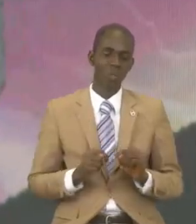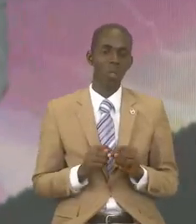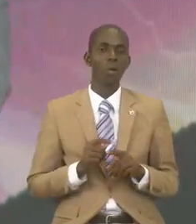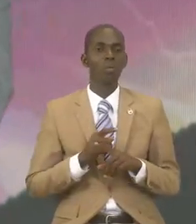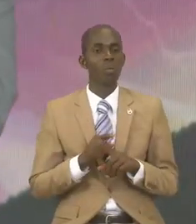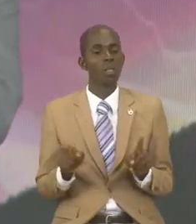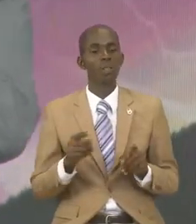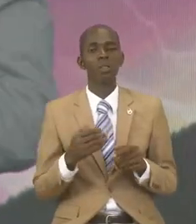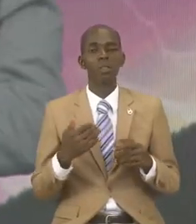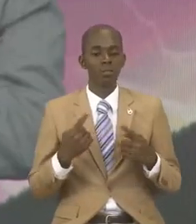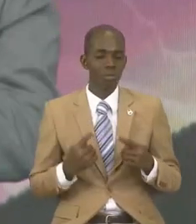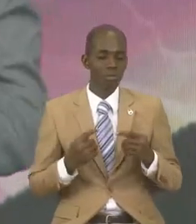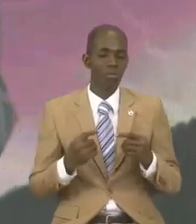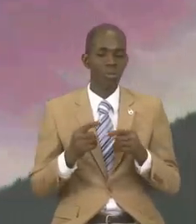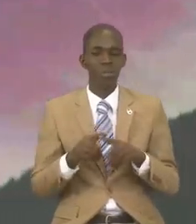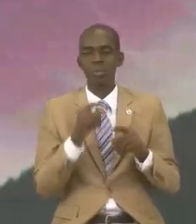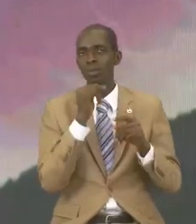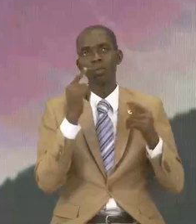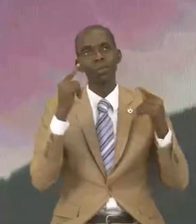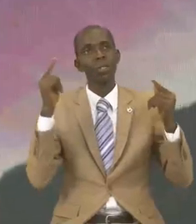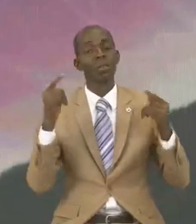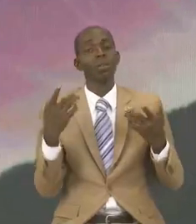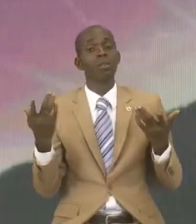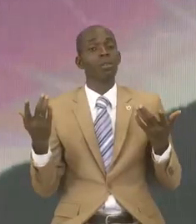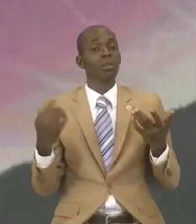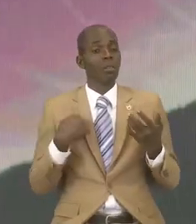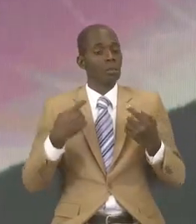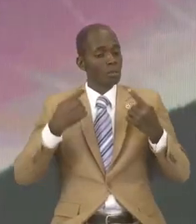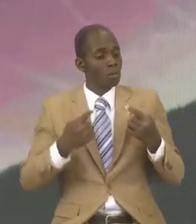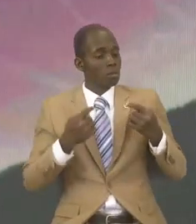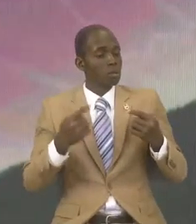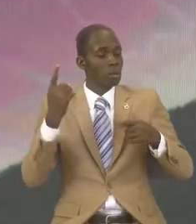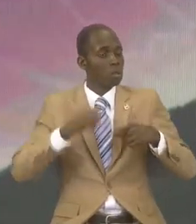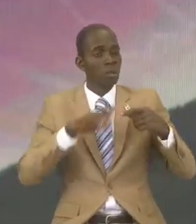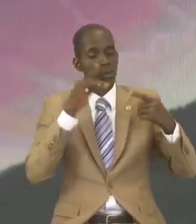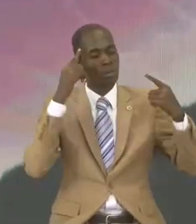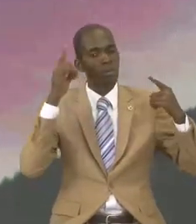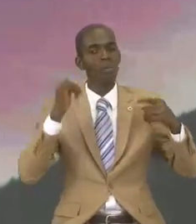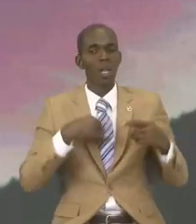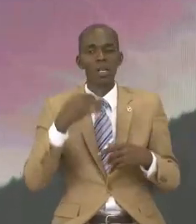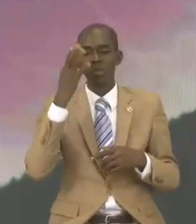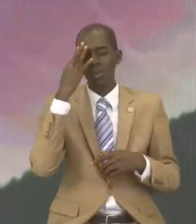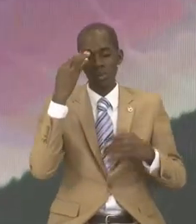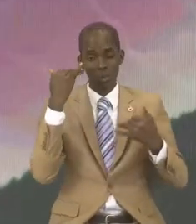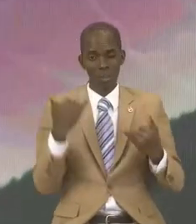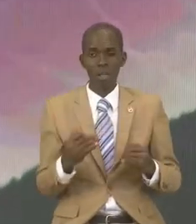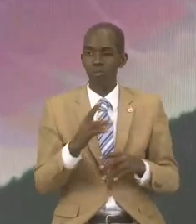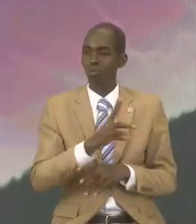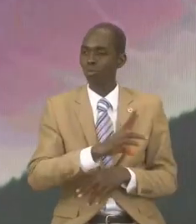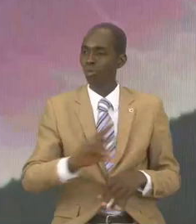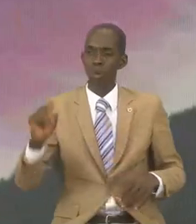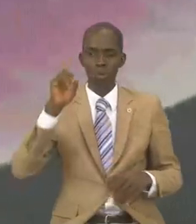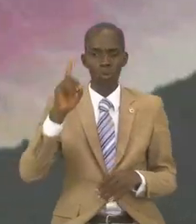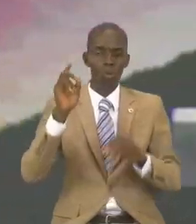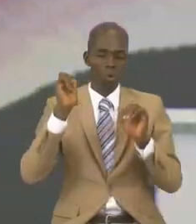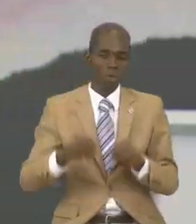réussi. Alors elles disent, personne ne peut être libéré de tout péché, à cause de leur